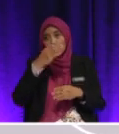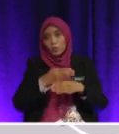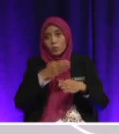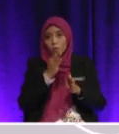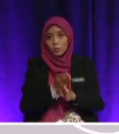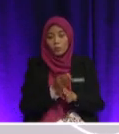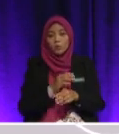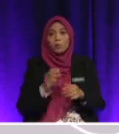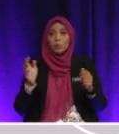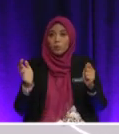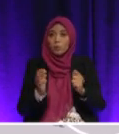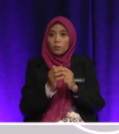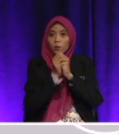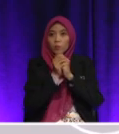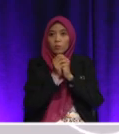kemerdekaan